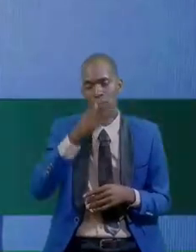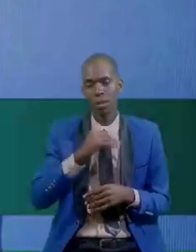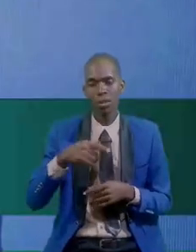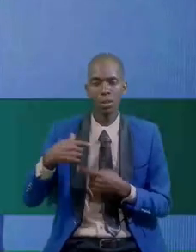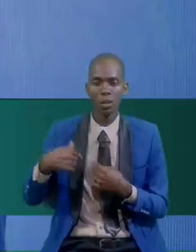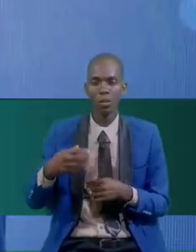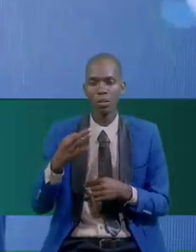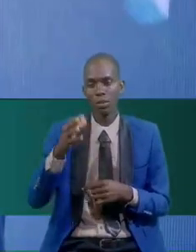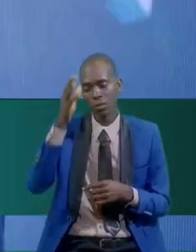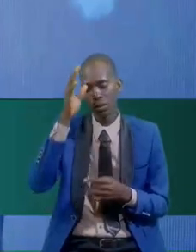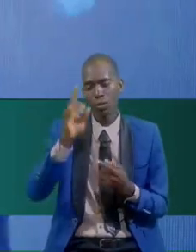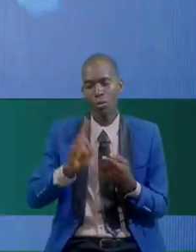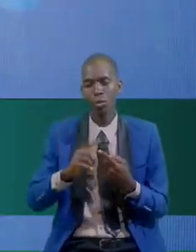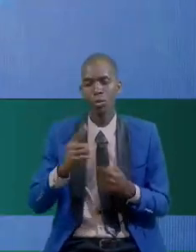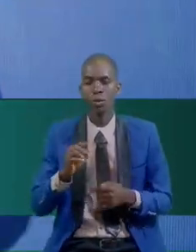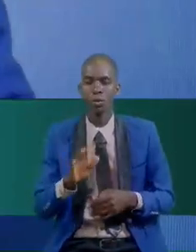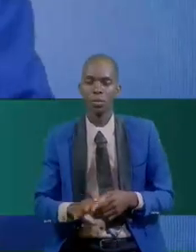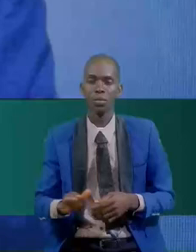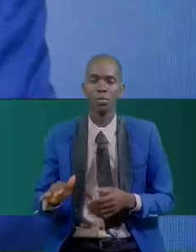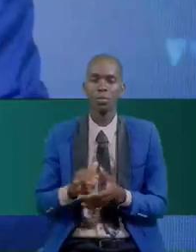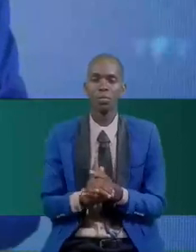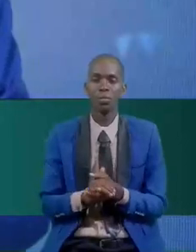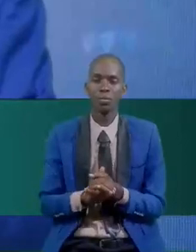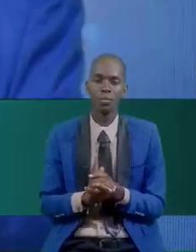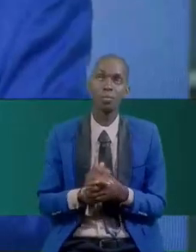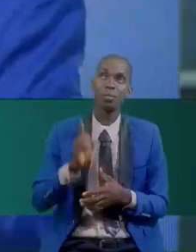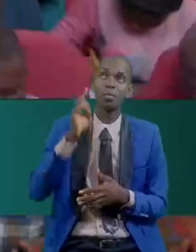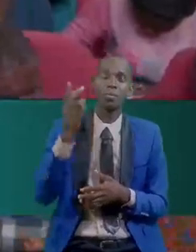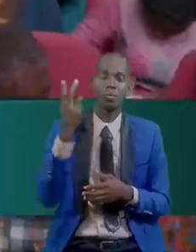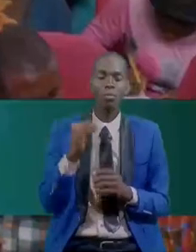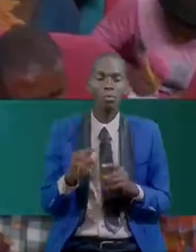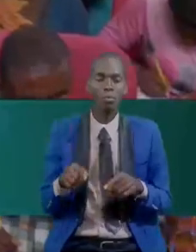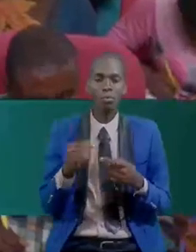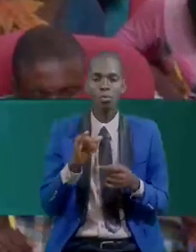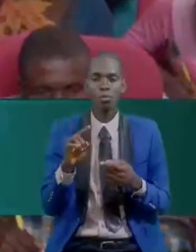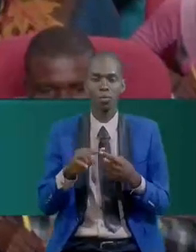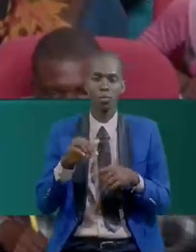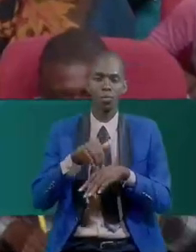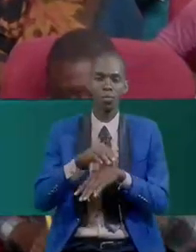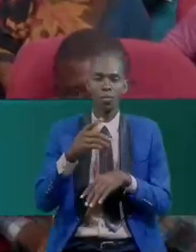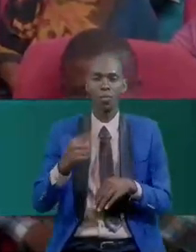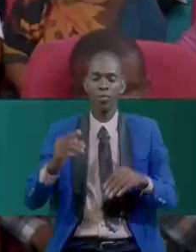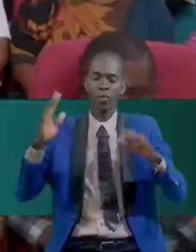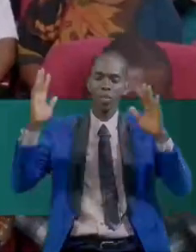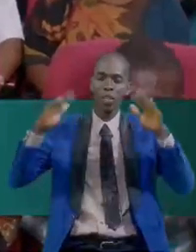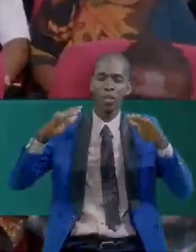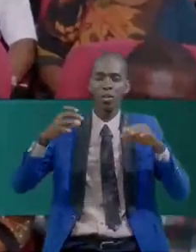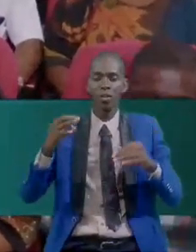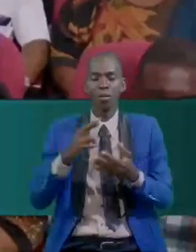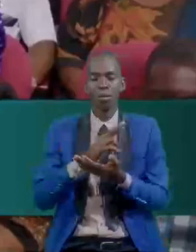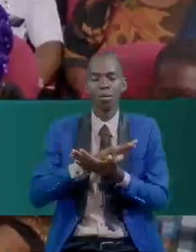cœur des pères vers leurs enfants. Il enverra la pluie de justice